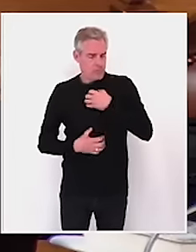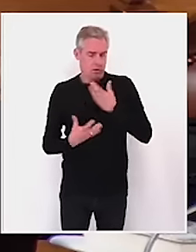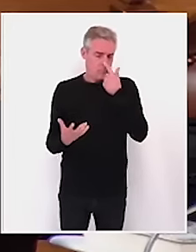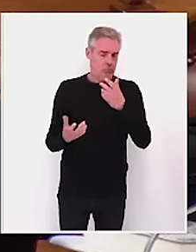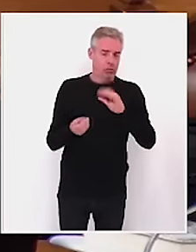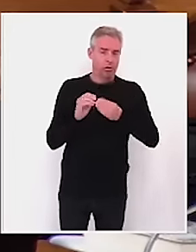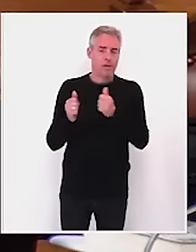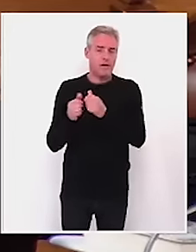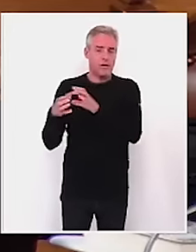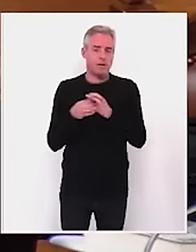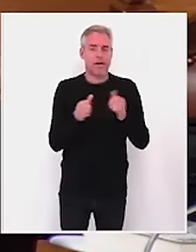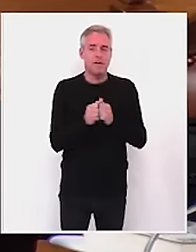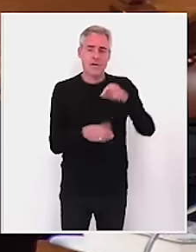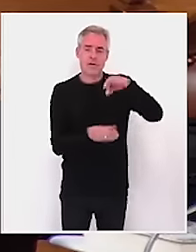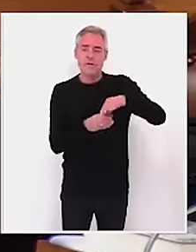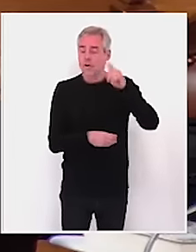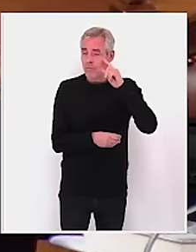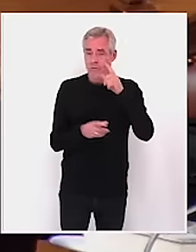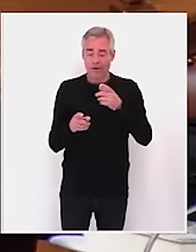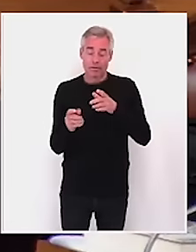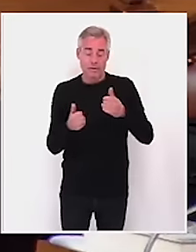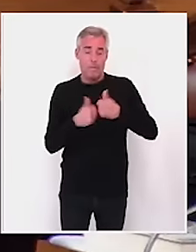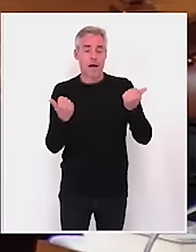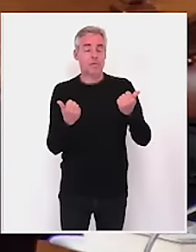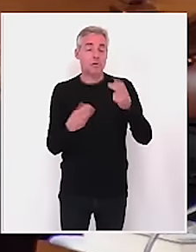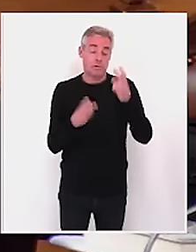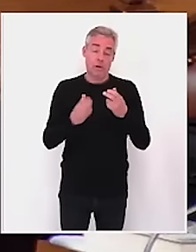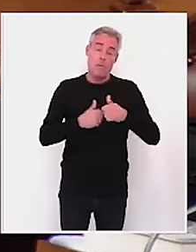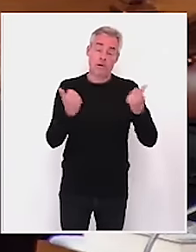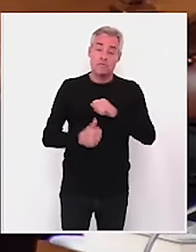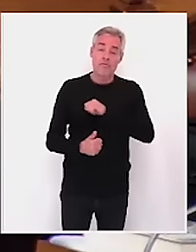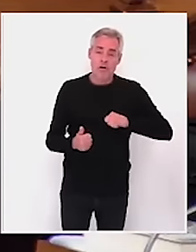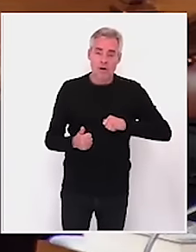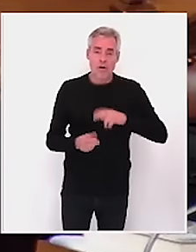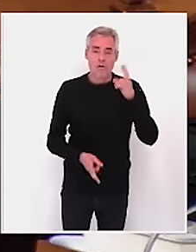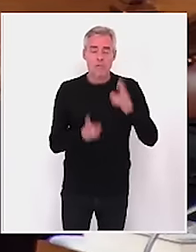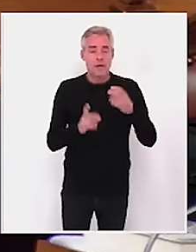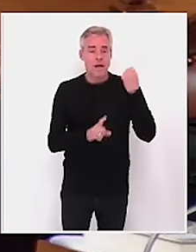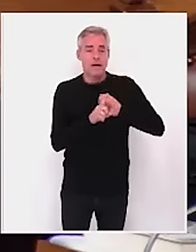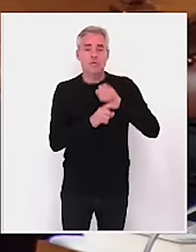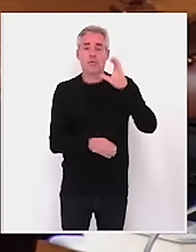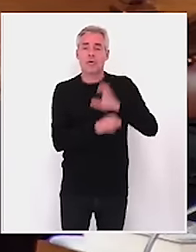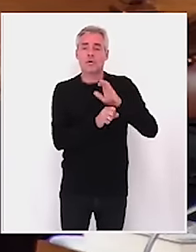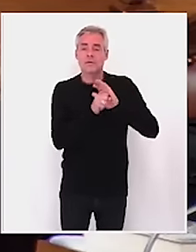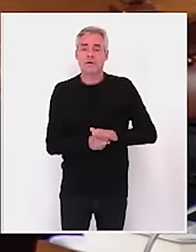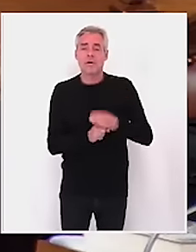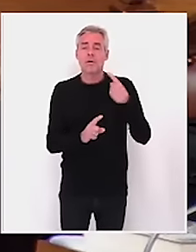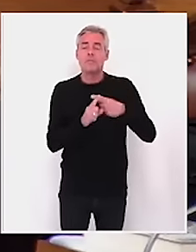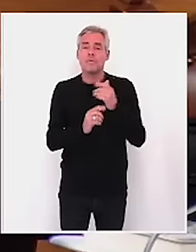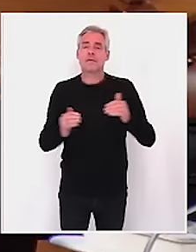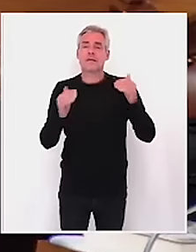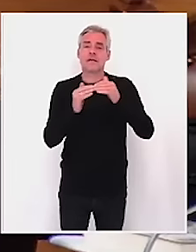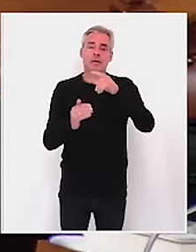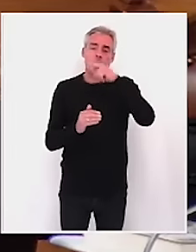en lien avec la délibération parce qu'on pense que c'est un peu un paradoxe, ou même beaucoup un paradoxe par rapport à la lutte contre les discriminations et les